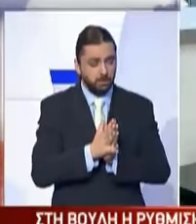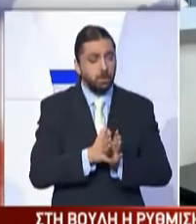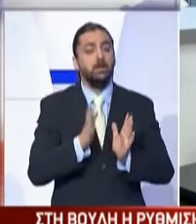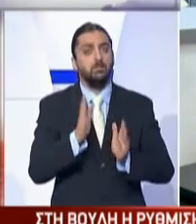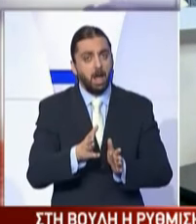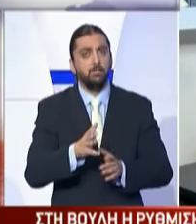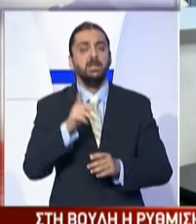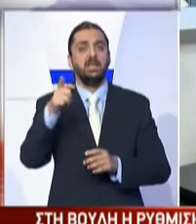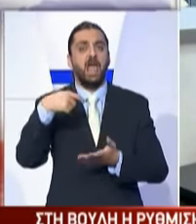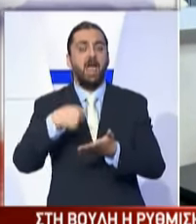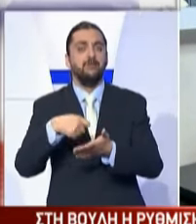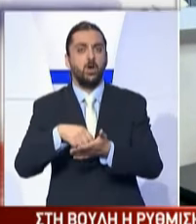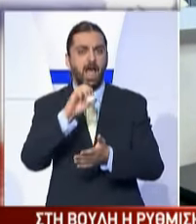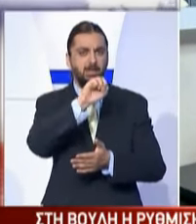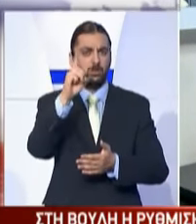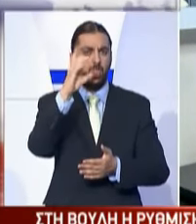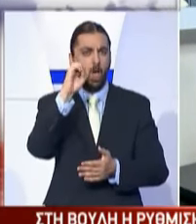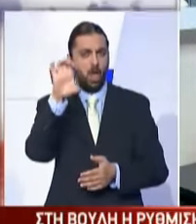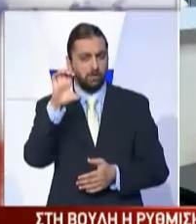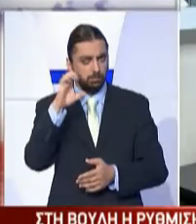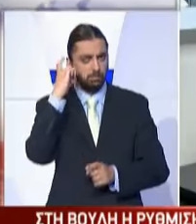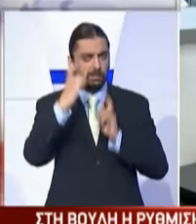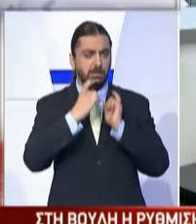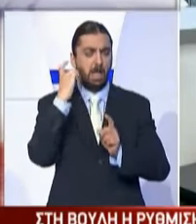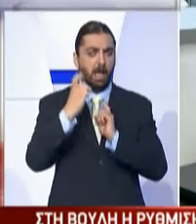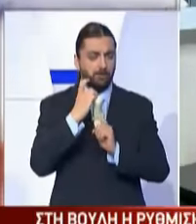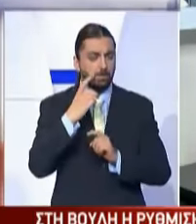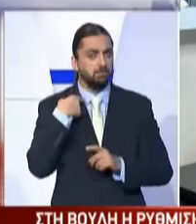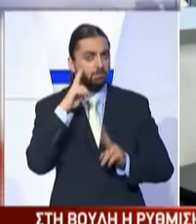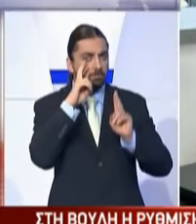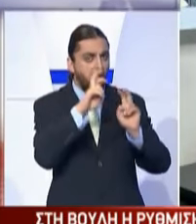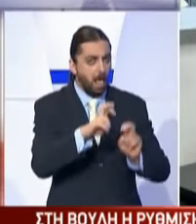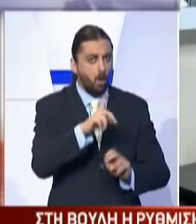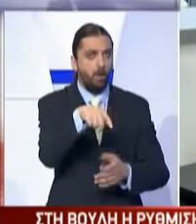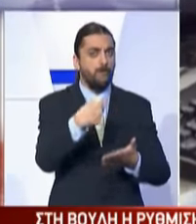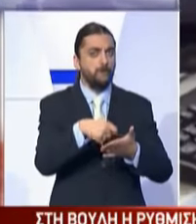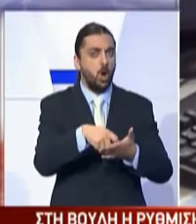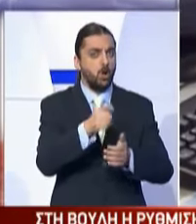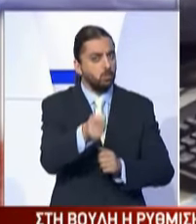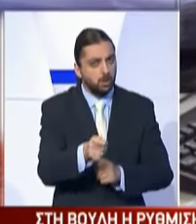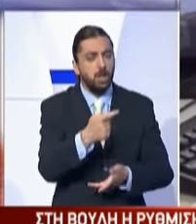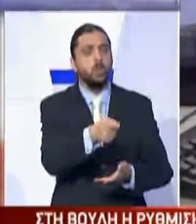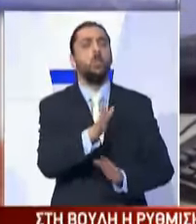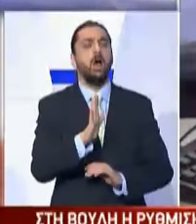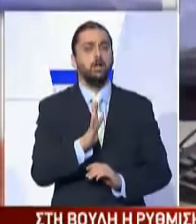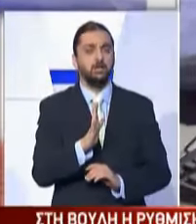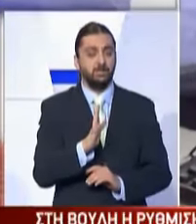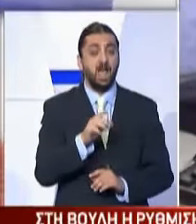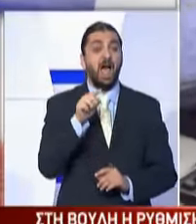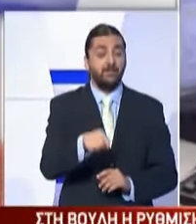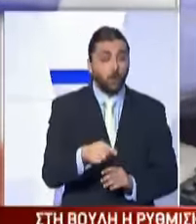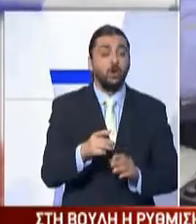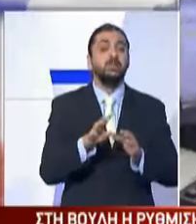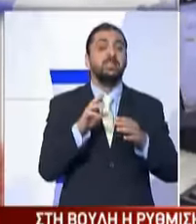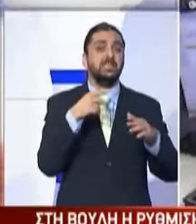στη σκέψη του ΣΔΟΕ, στην οικονομική σκέψη, για να μπορεί να πει αν φοροδιαφεύγεται ή δεν φοροδιαφεύγεται. Με τη νέα αυτή ρύθμιση και το online σύστημα